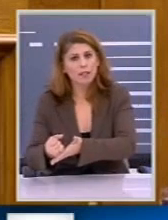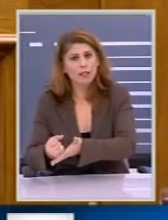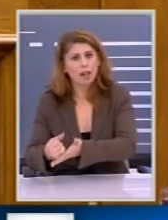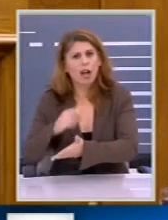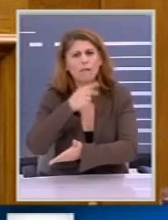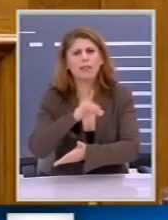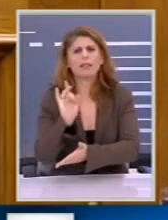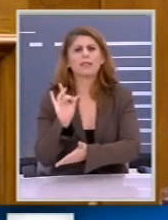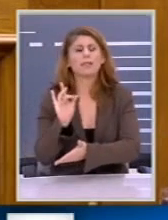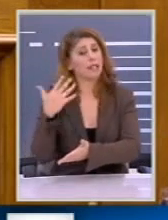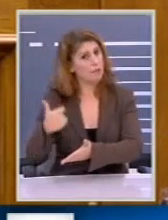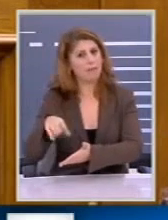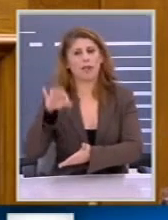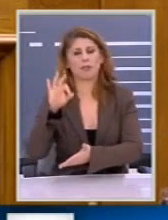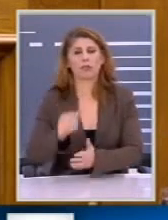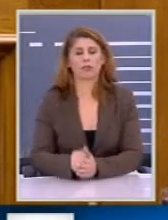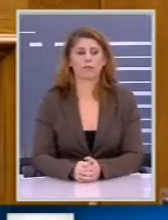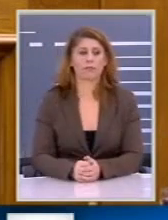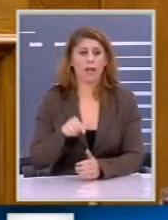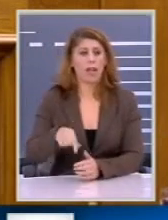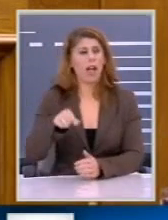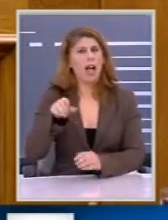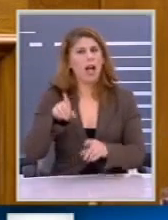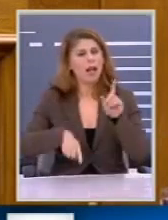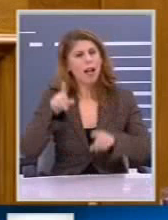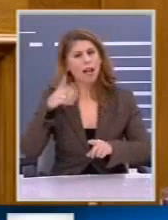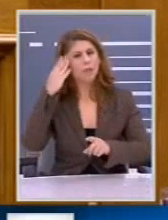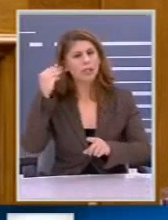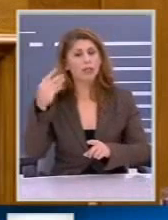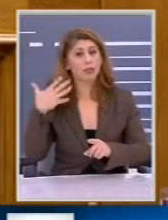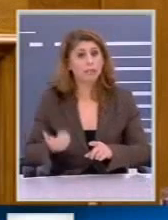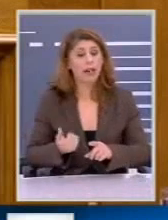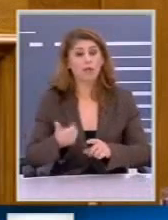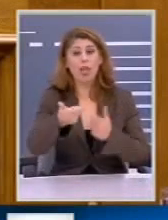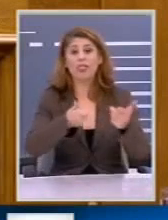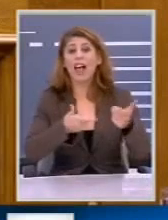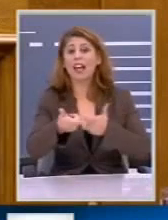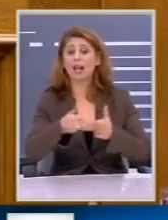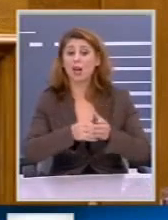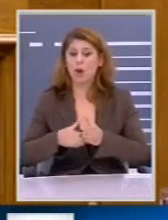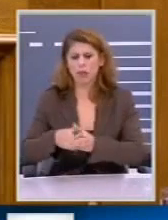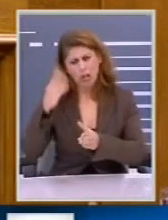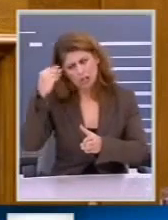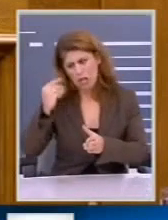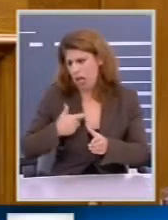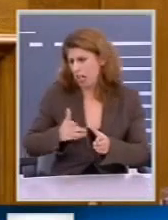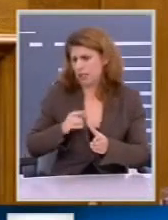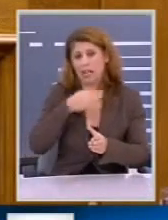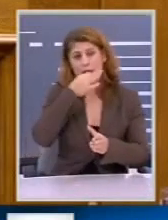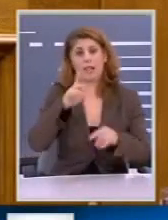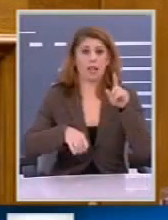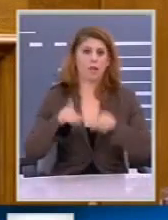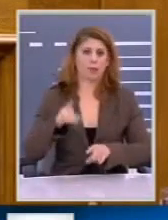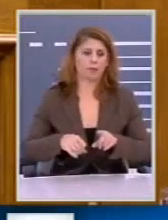περαιτέρων. Εκείνων που ξεχνούσαν σε εισαγωγικά φυσικά την ύπαρξη των δανείων των κομμάτων τους, όσον κατονομάζει η